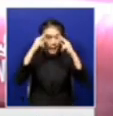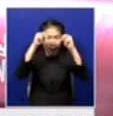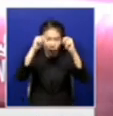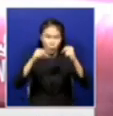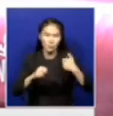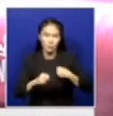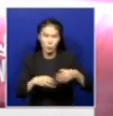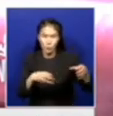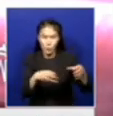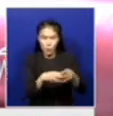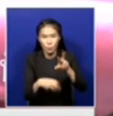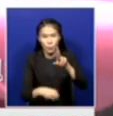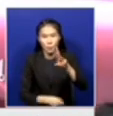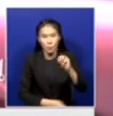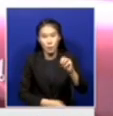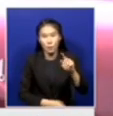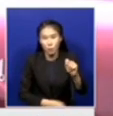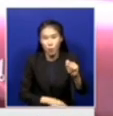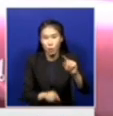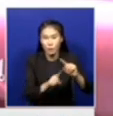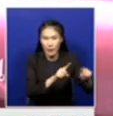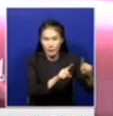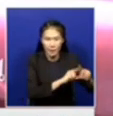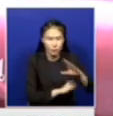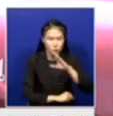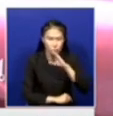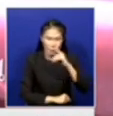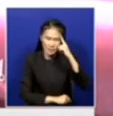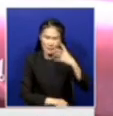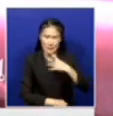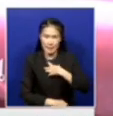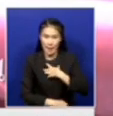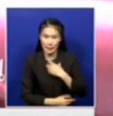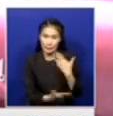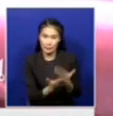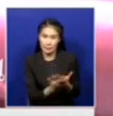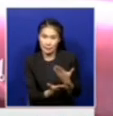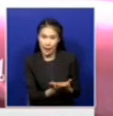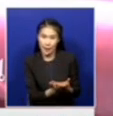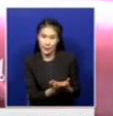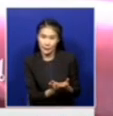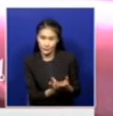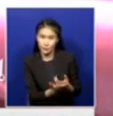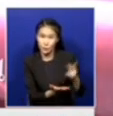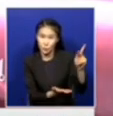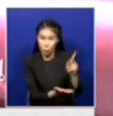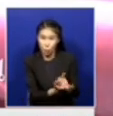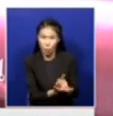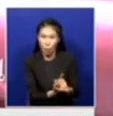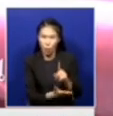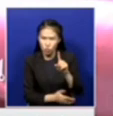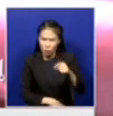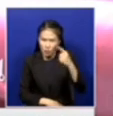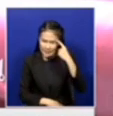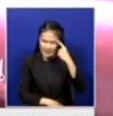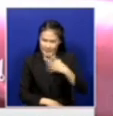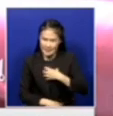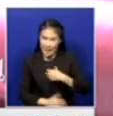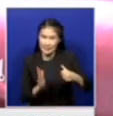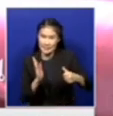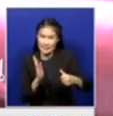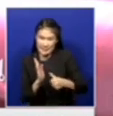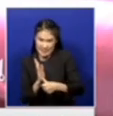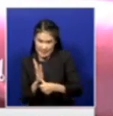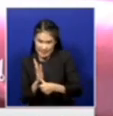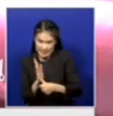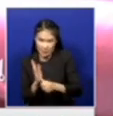คณะรัฐมนตรีเนี่ยนะครับหากท่านมีความประสงค์จะใช้ถ้าท่านต้องใช้หนี้ด้วยเงินในกระเป๋